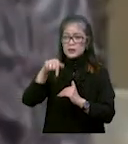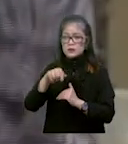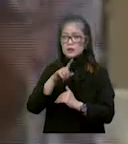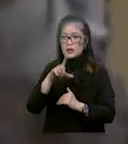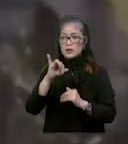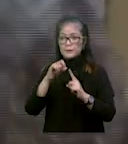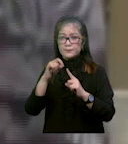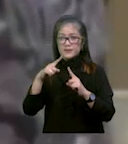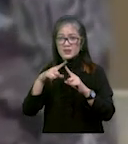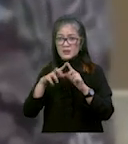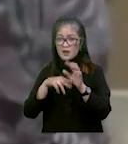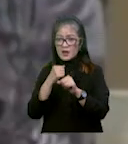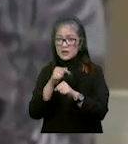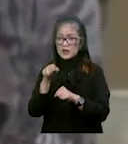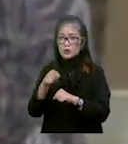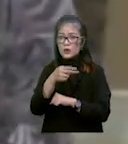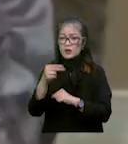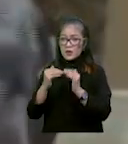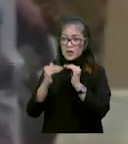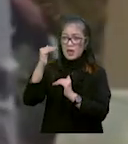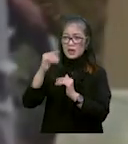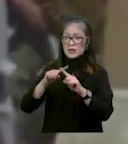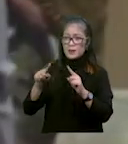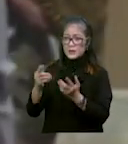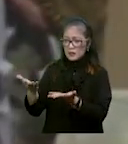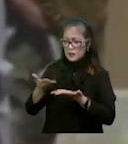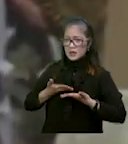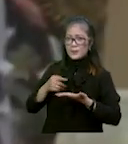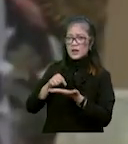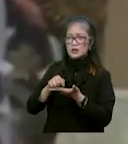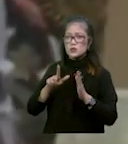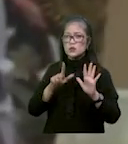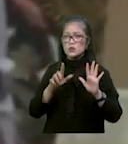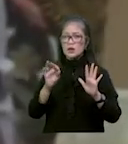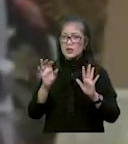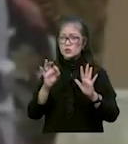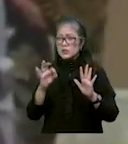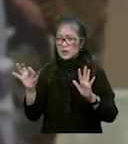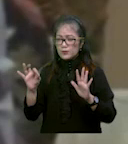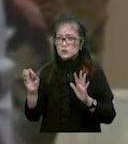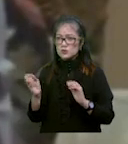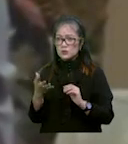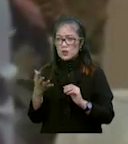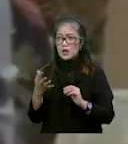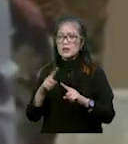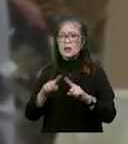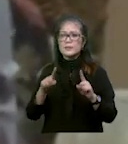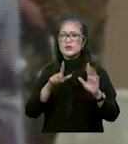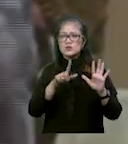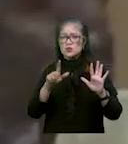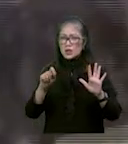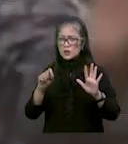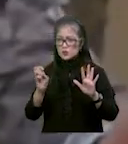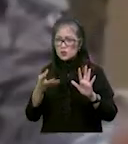nya naik dapatnya kok malah 700 juta rupiah tambahannya Kena apa